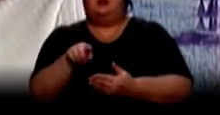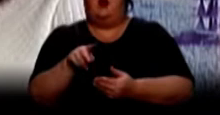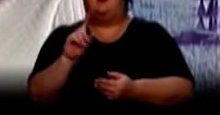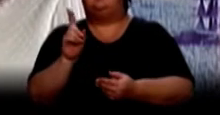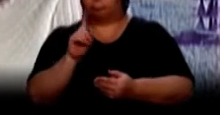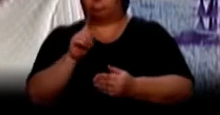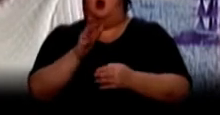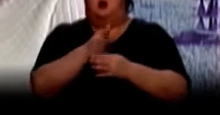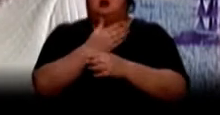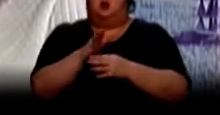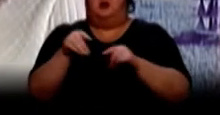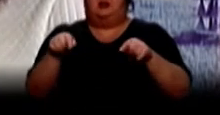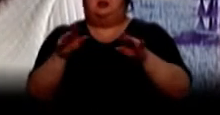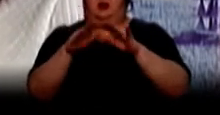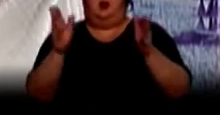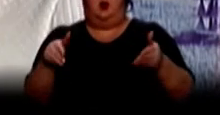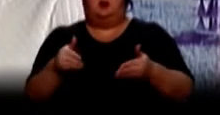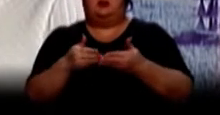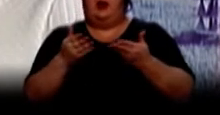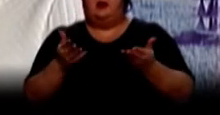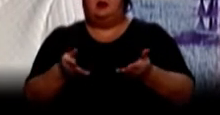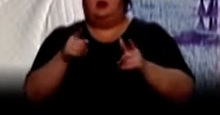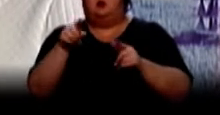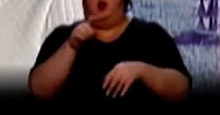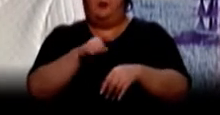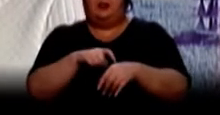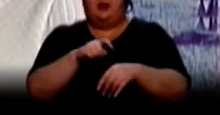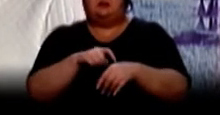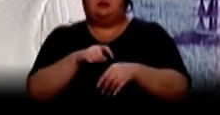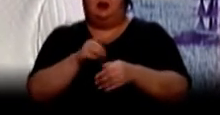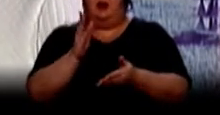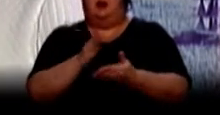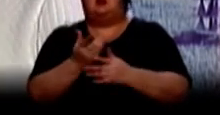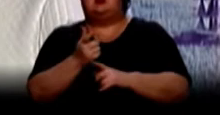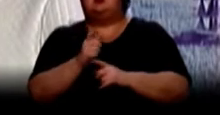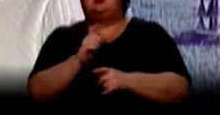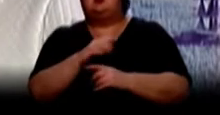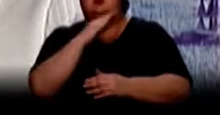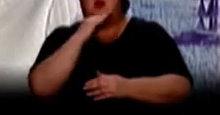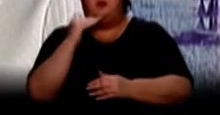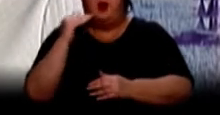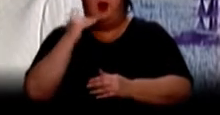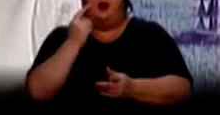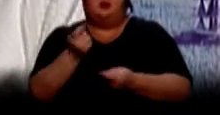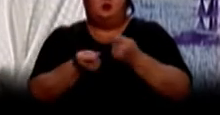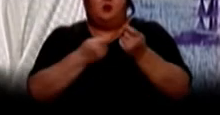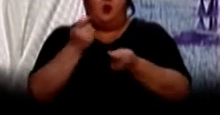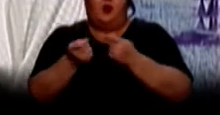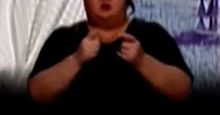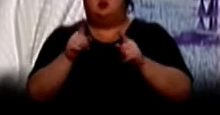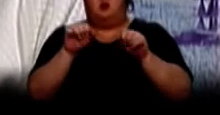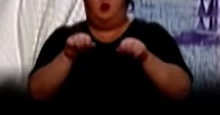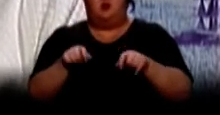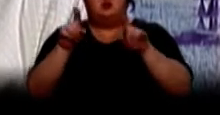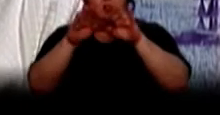що сортувати в ці контейнери, тому що той же пластик, там є дуже багато нюансів, що можна класти в